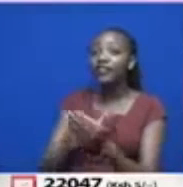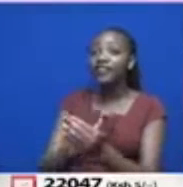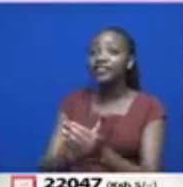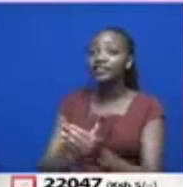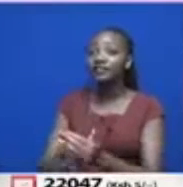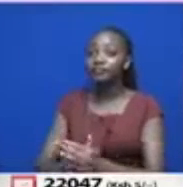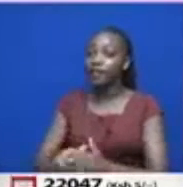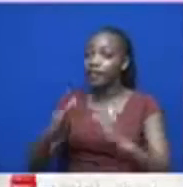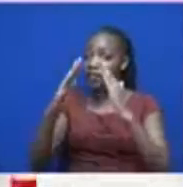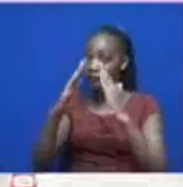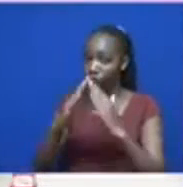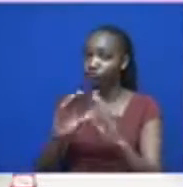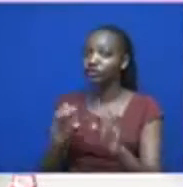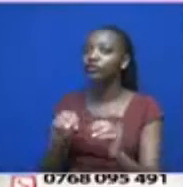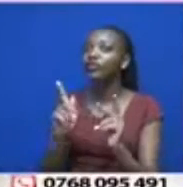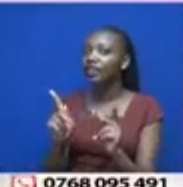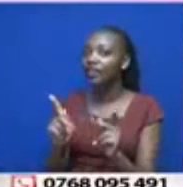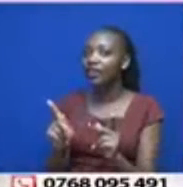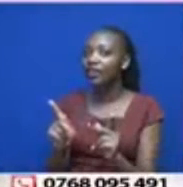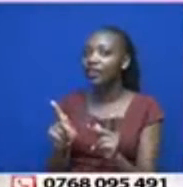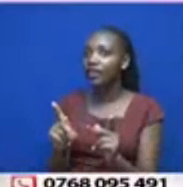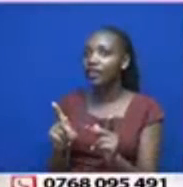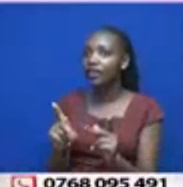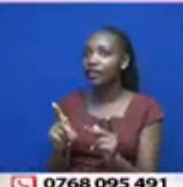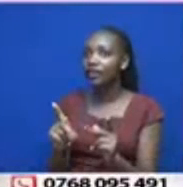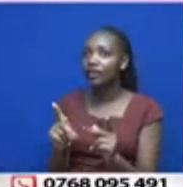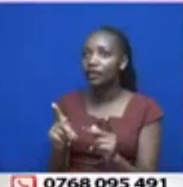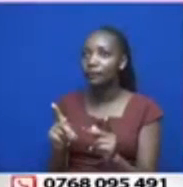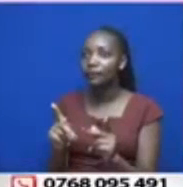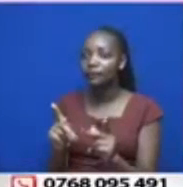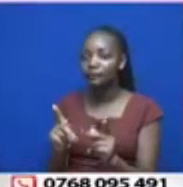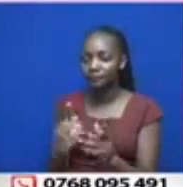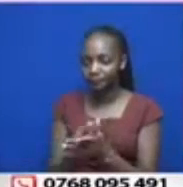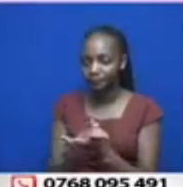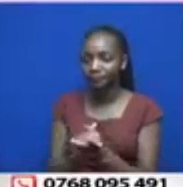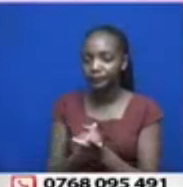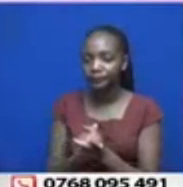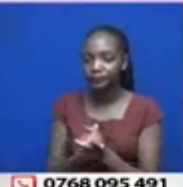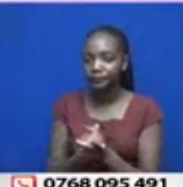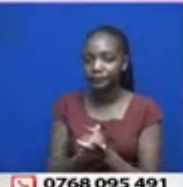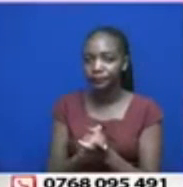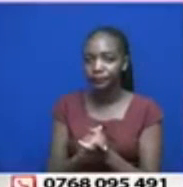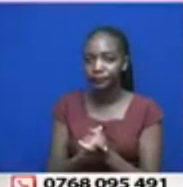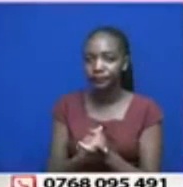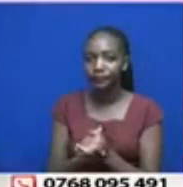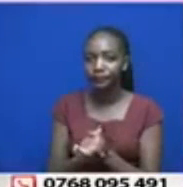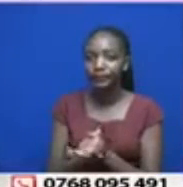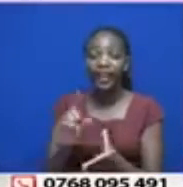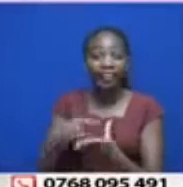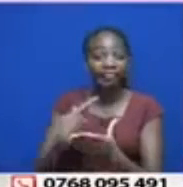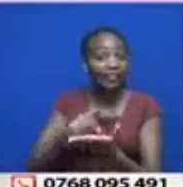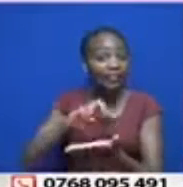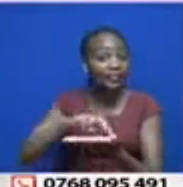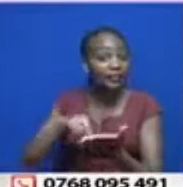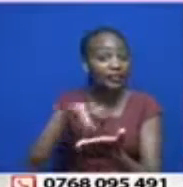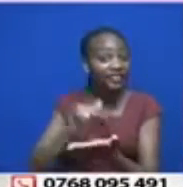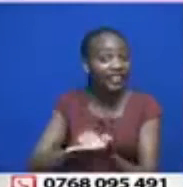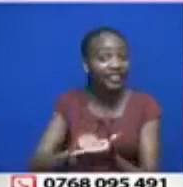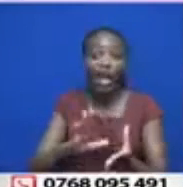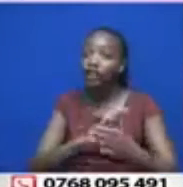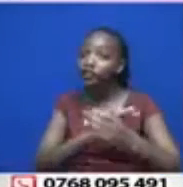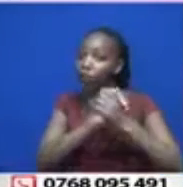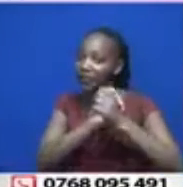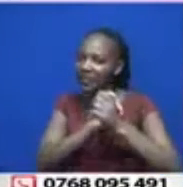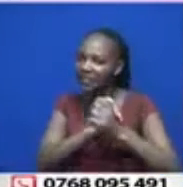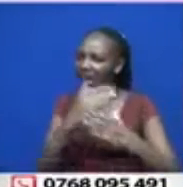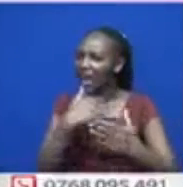iko imara. Ile kwa kizungu tunasema making sure that his house is in order. Hivyo inamaanisha kwamba Jubilee imekuwa na